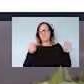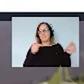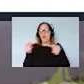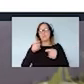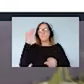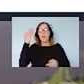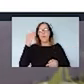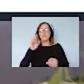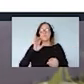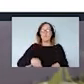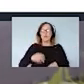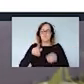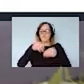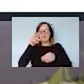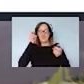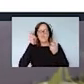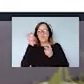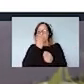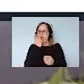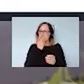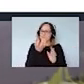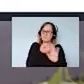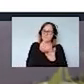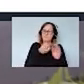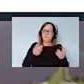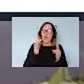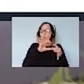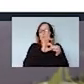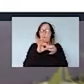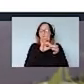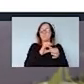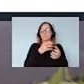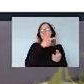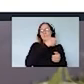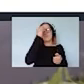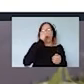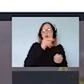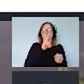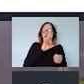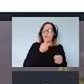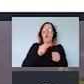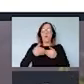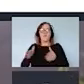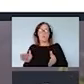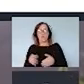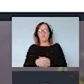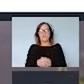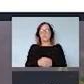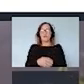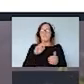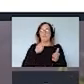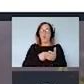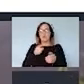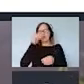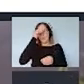Państwo też trochę więcej informacji na temat połączenia między nauką kodowania i otwartością, a właśnie